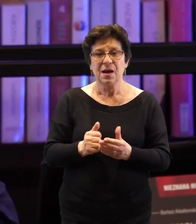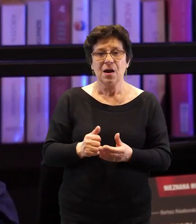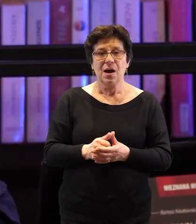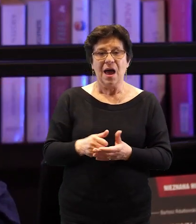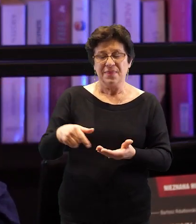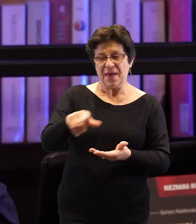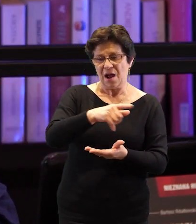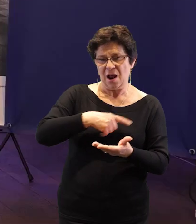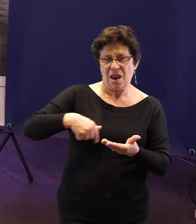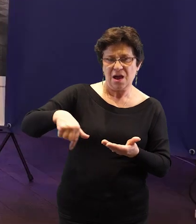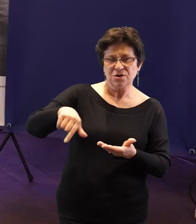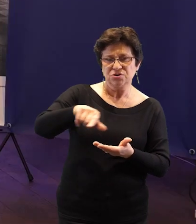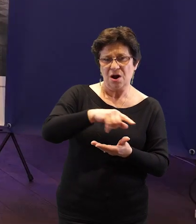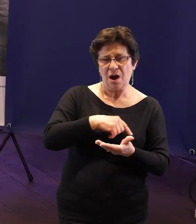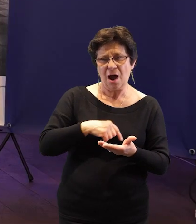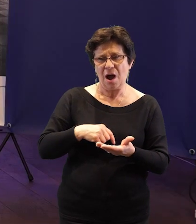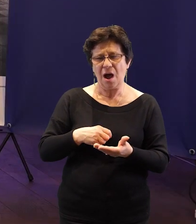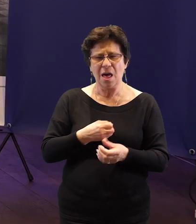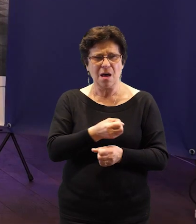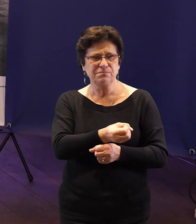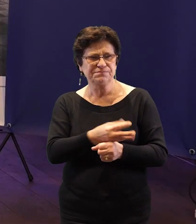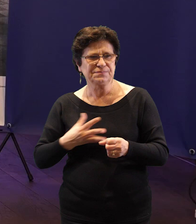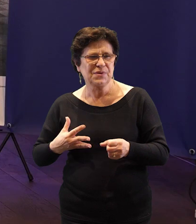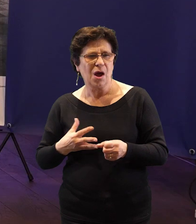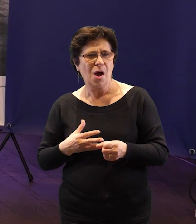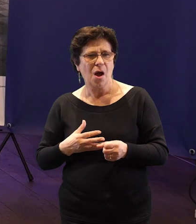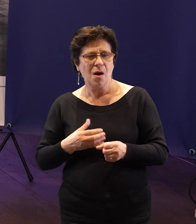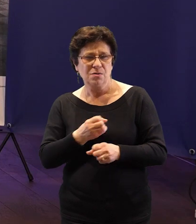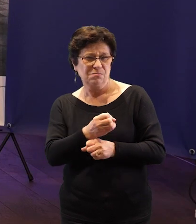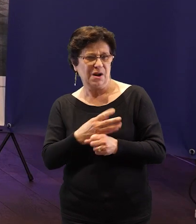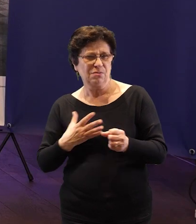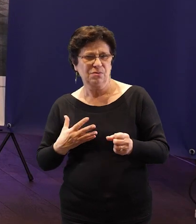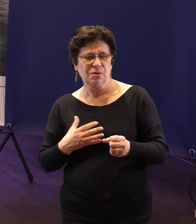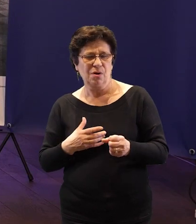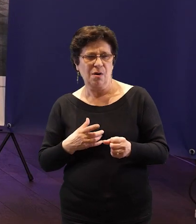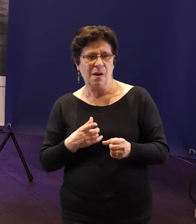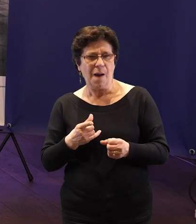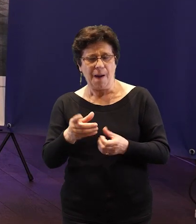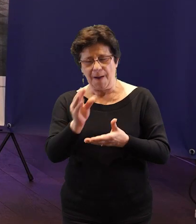w kształcie dysków o napędzie odrzutowym.